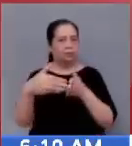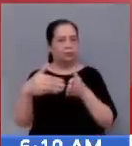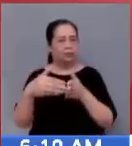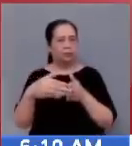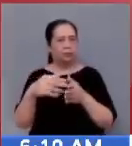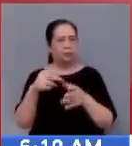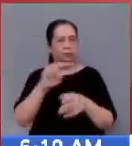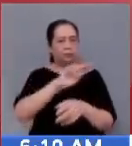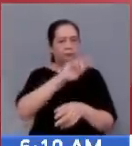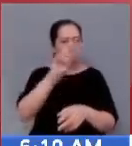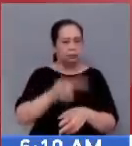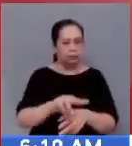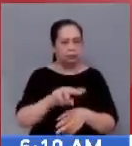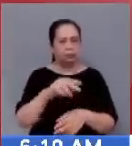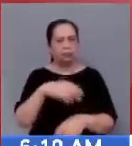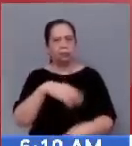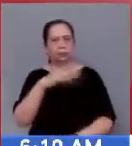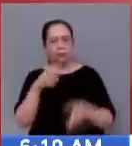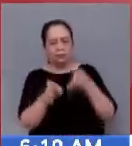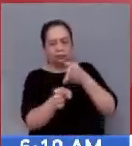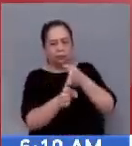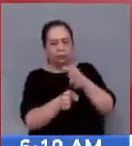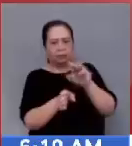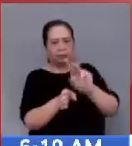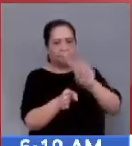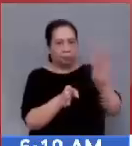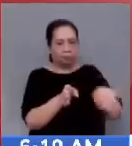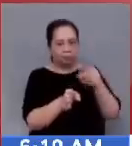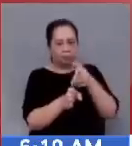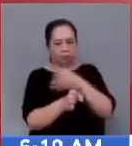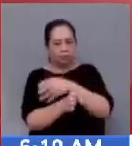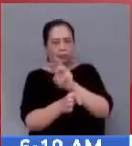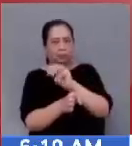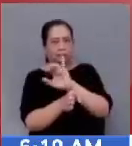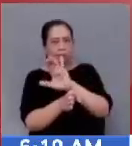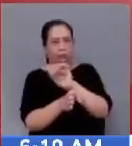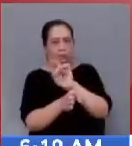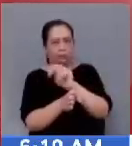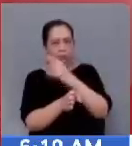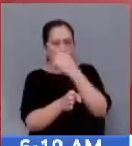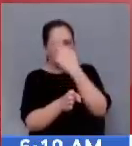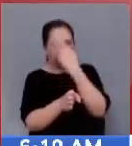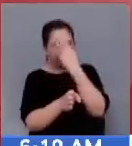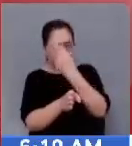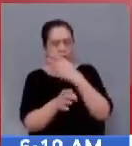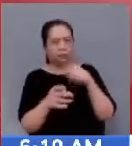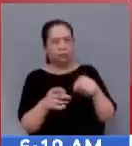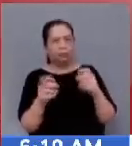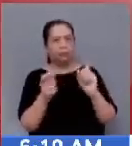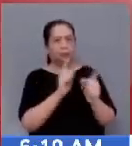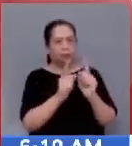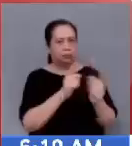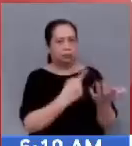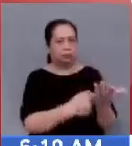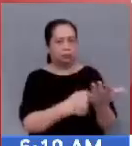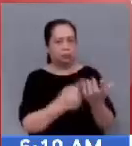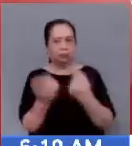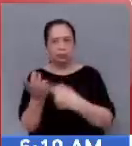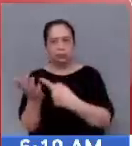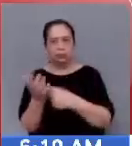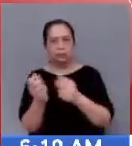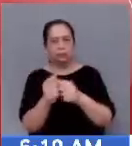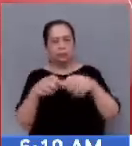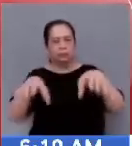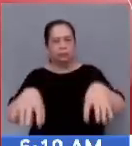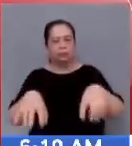Mekawayan River, nagsimula na rin makipag-ungnayan ng pamahalaan ng bayan ng Obando dito sa katabi nating